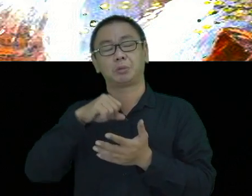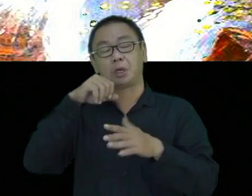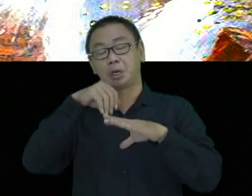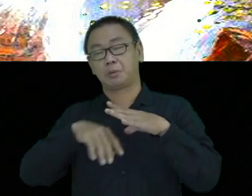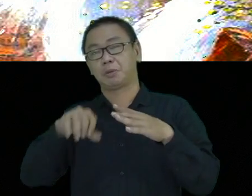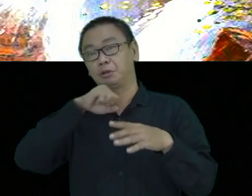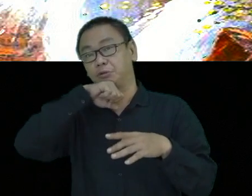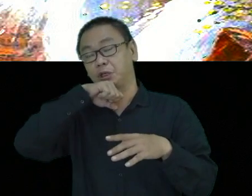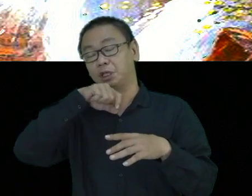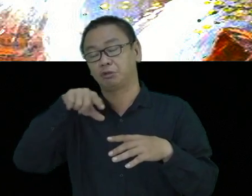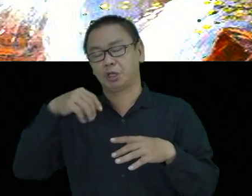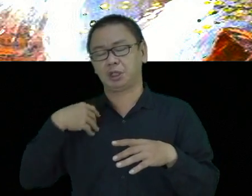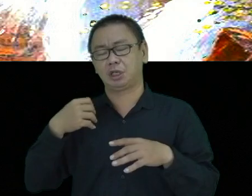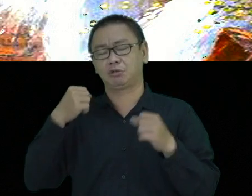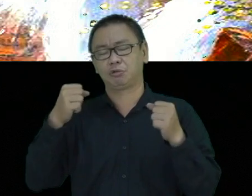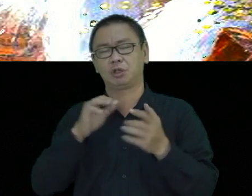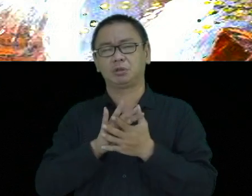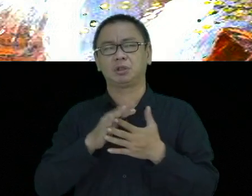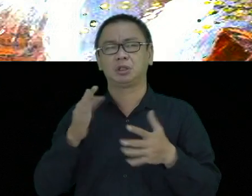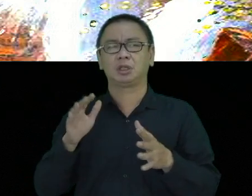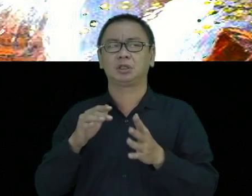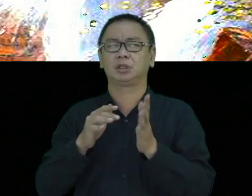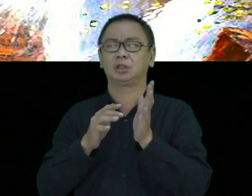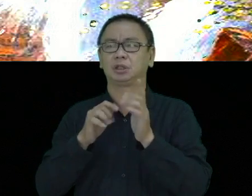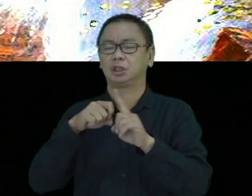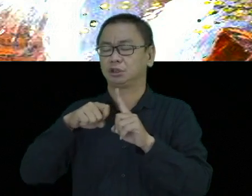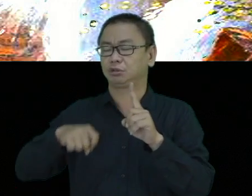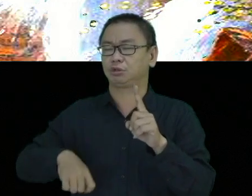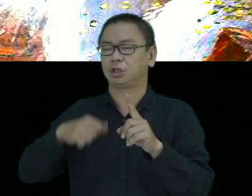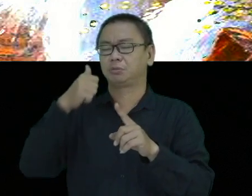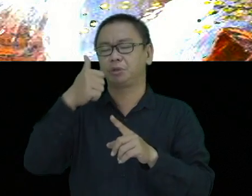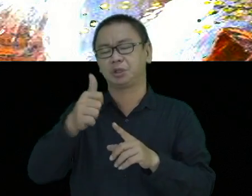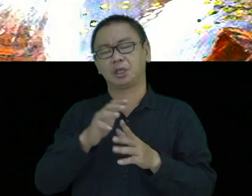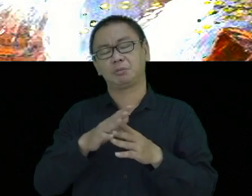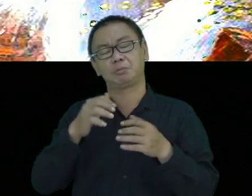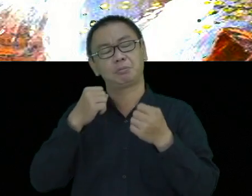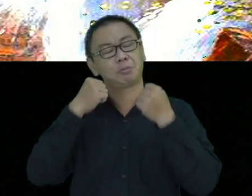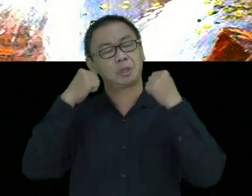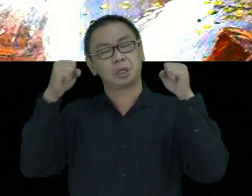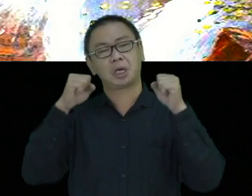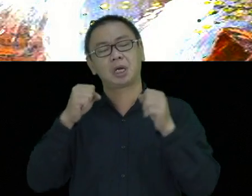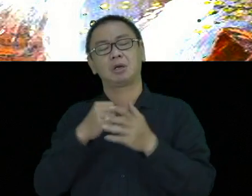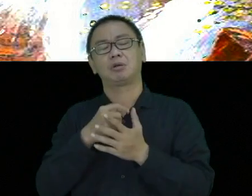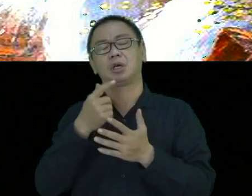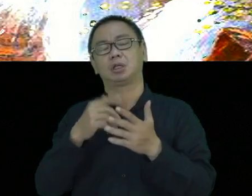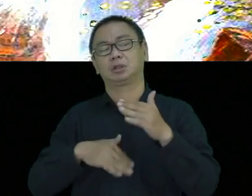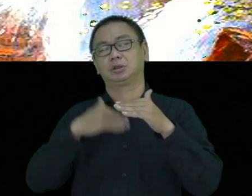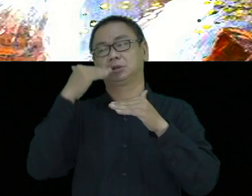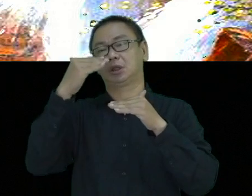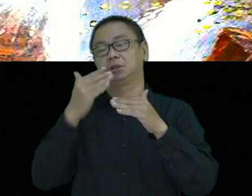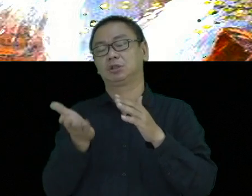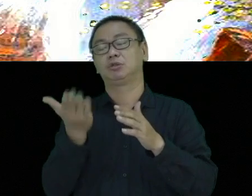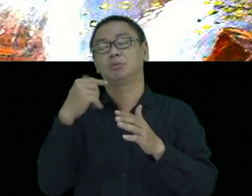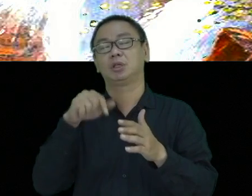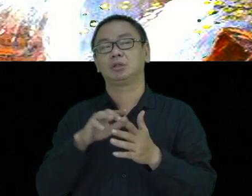dalam Kristuslah manusia bisa menang atas segala kehidupan ini. Karena Kristus juga